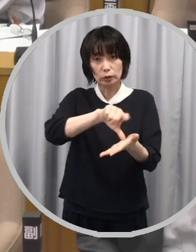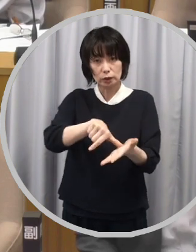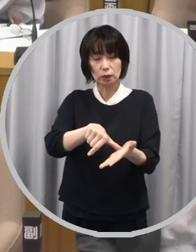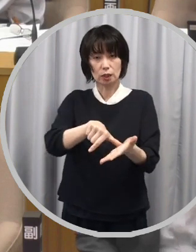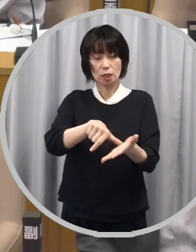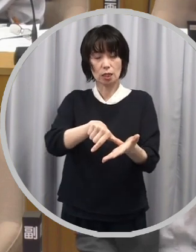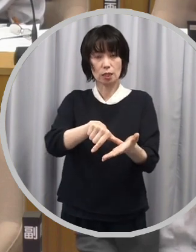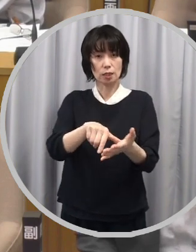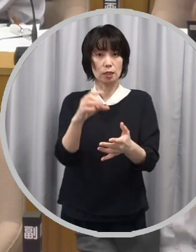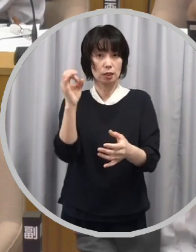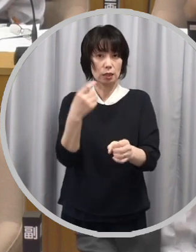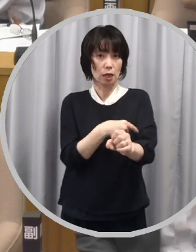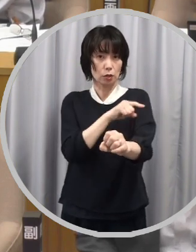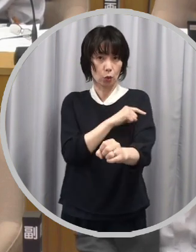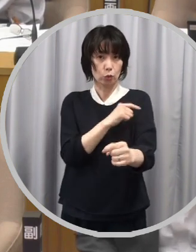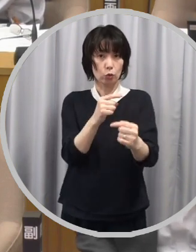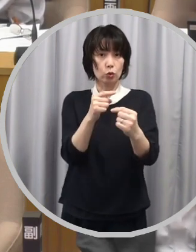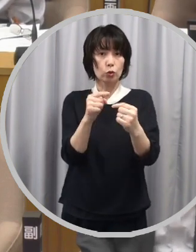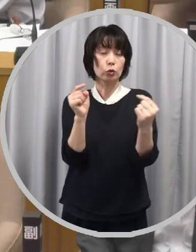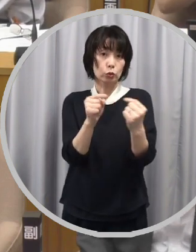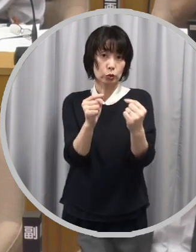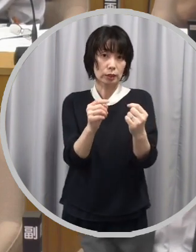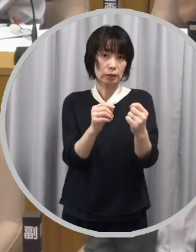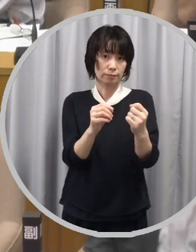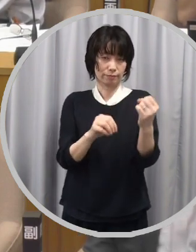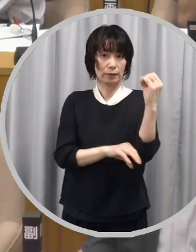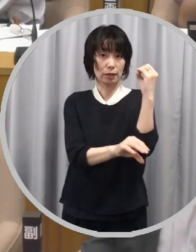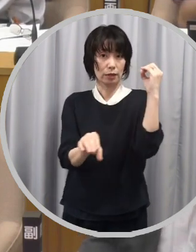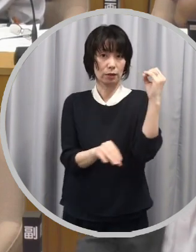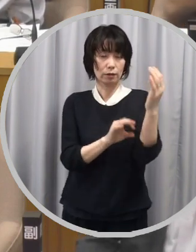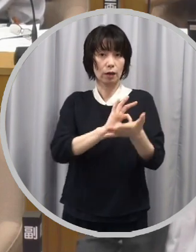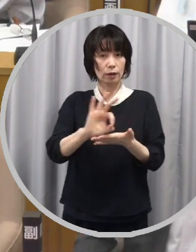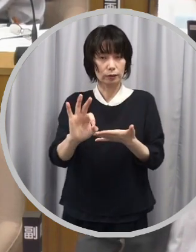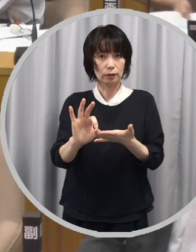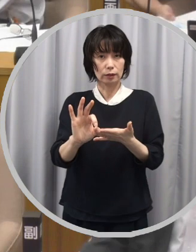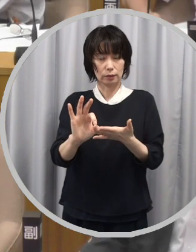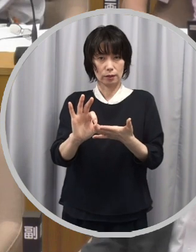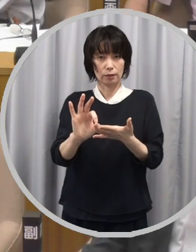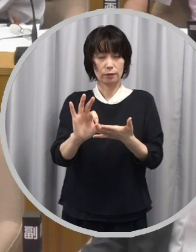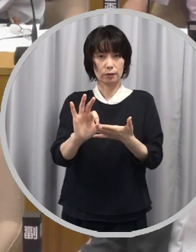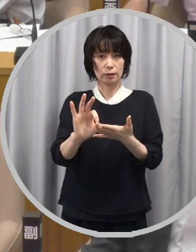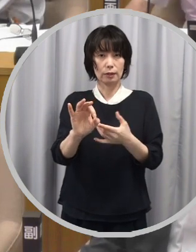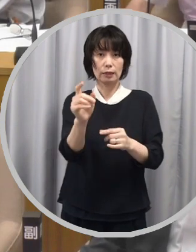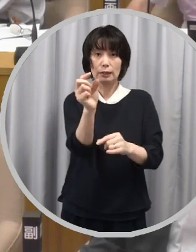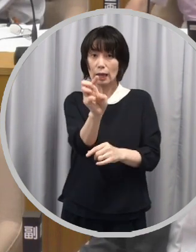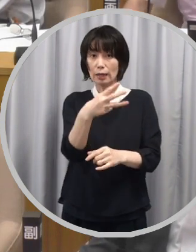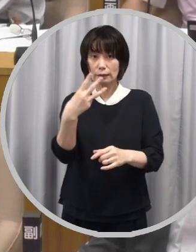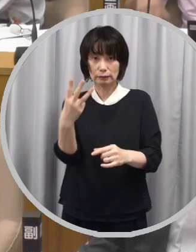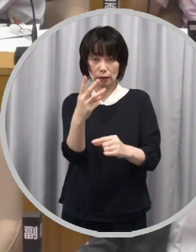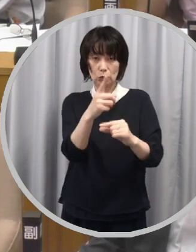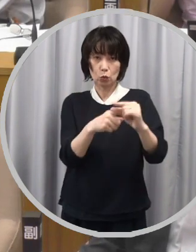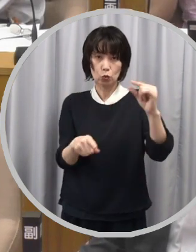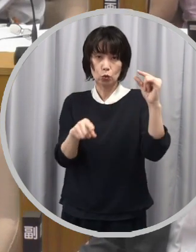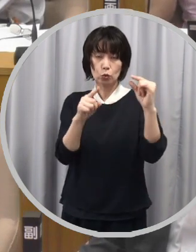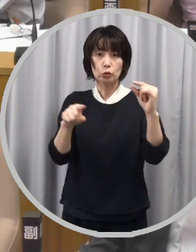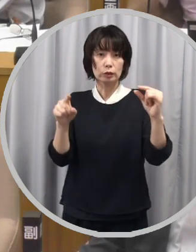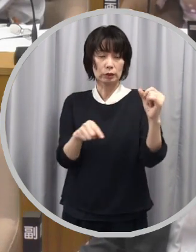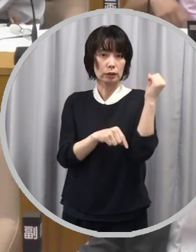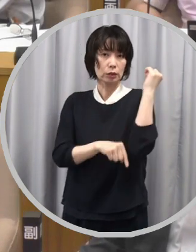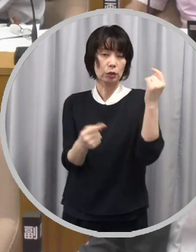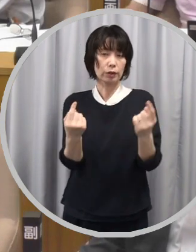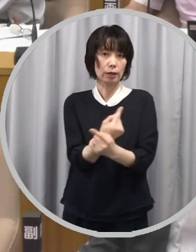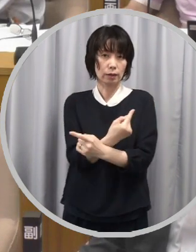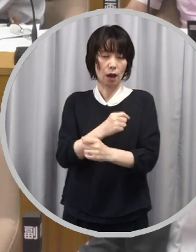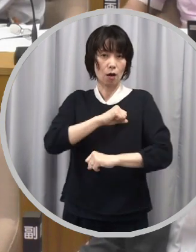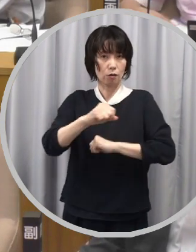域の電力通信インフラを活用し、国内データセンターの第3の中核拠点化に向けた動